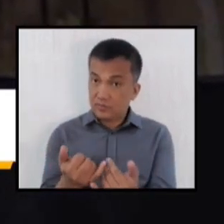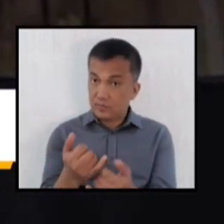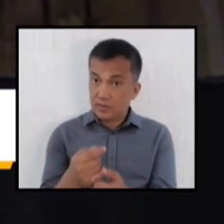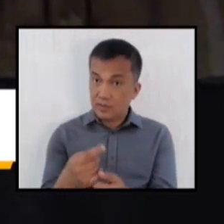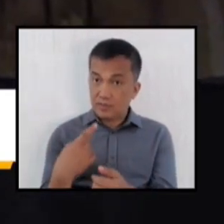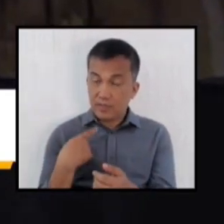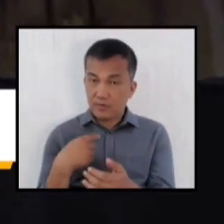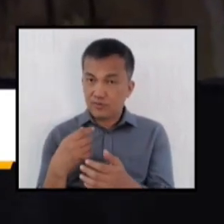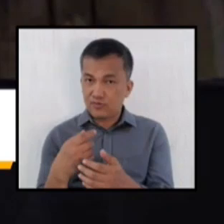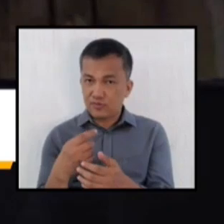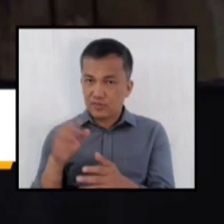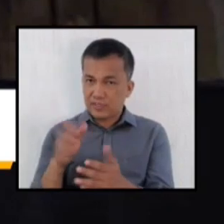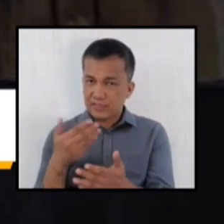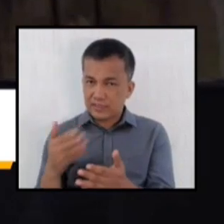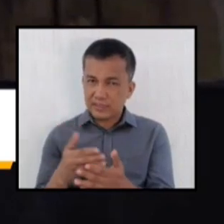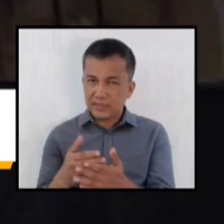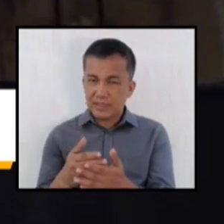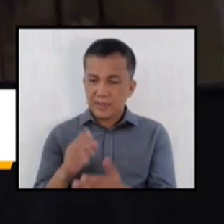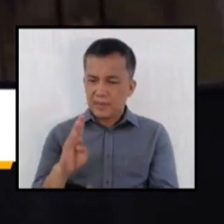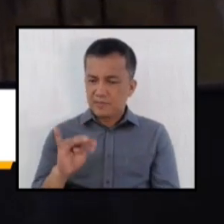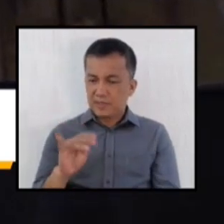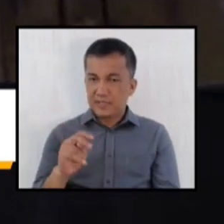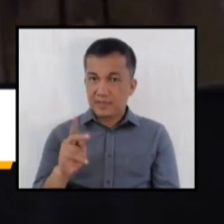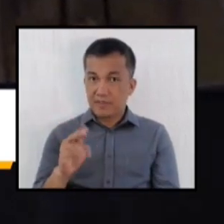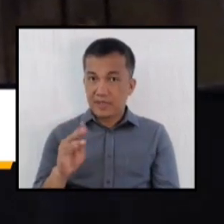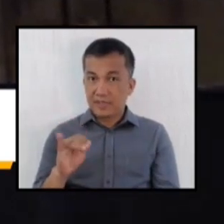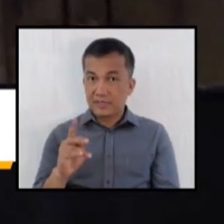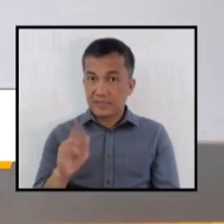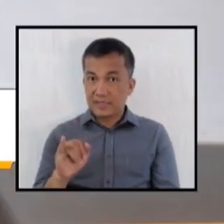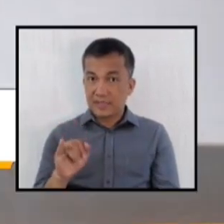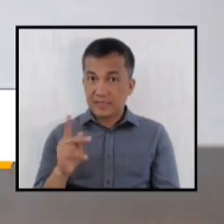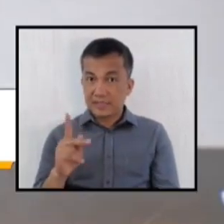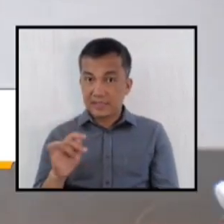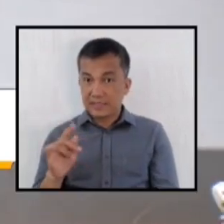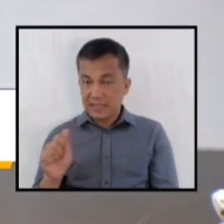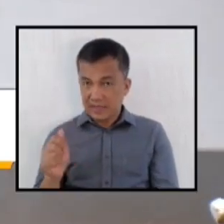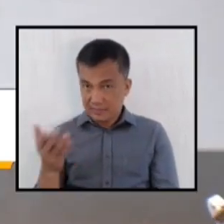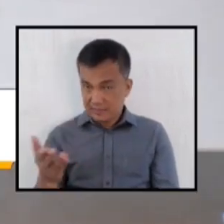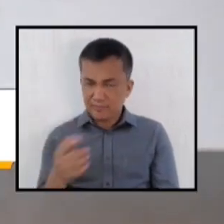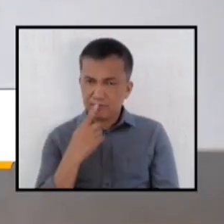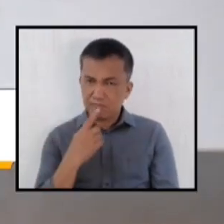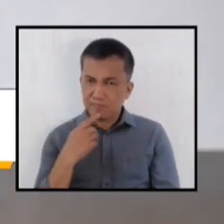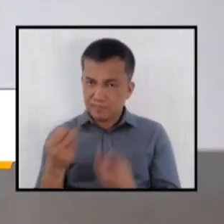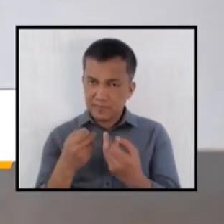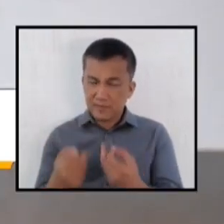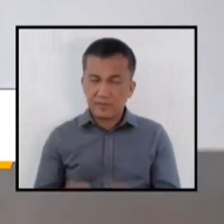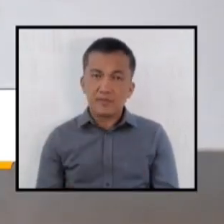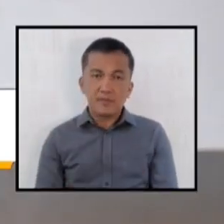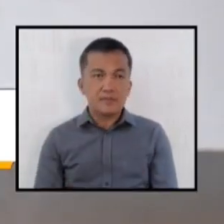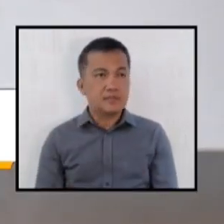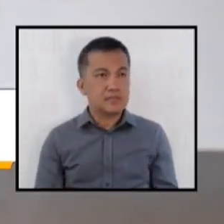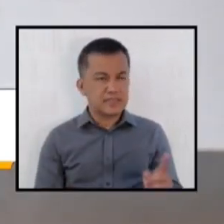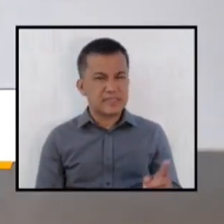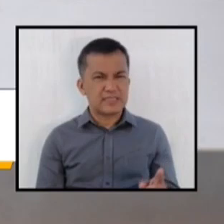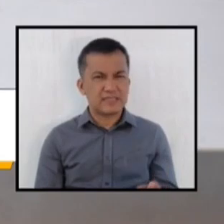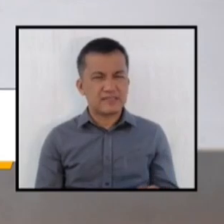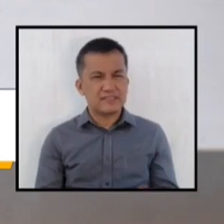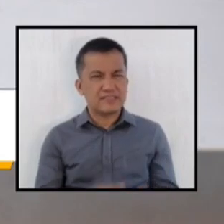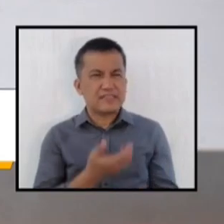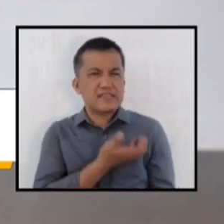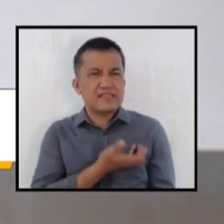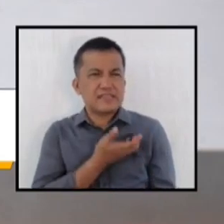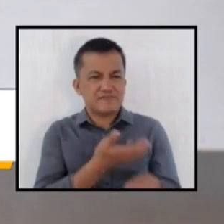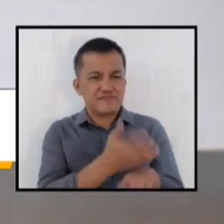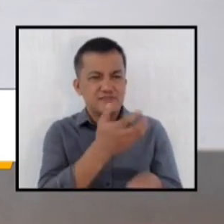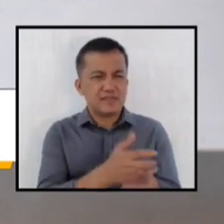single. Ito ang Binabati Kita. Yes po. Binabati. Tell us about this song. Basically po, it's a sarcastic take of saying na nakita mo